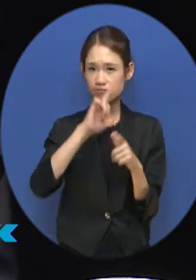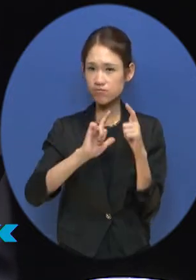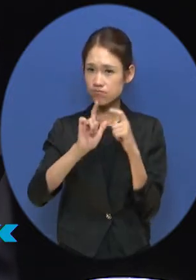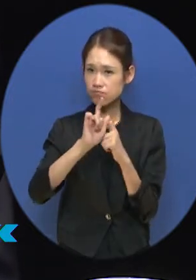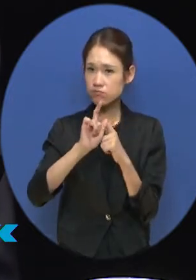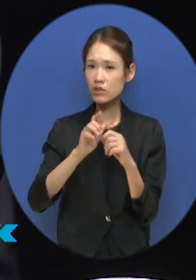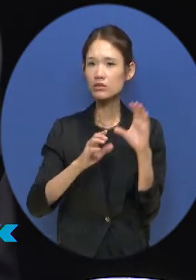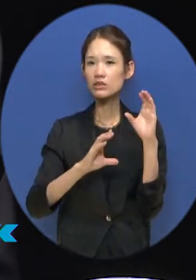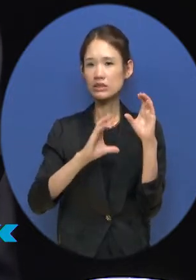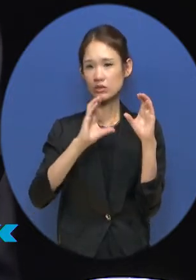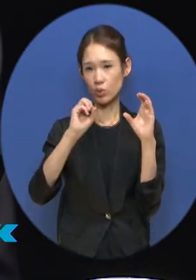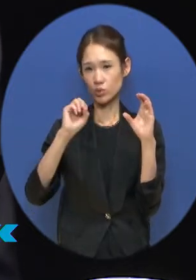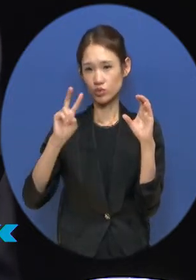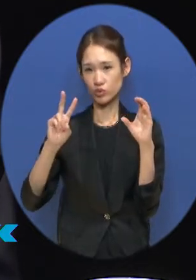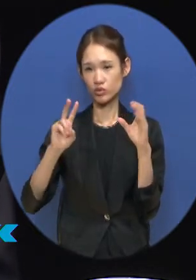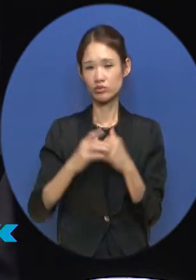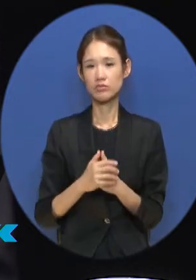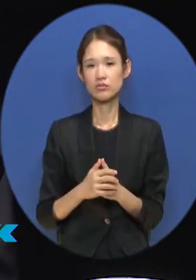든다면 이산화탄소.